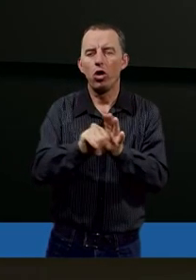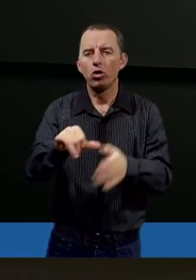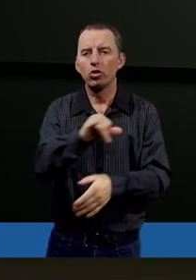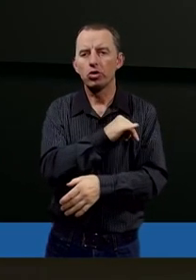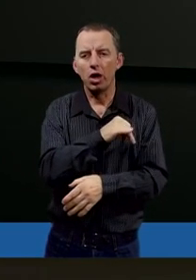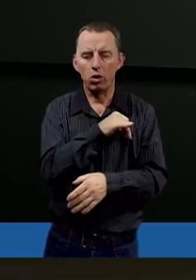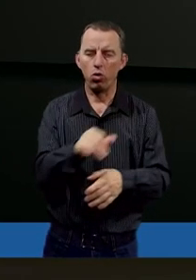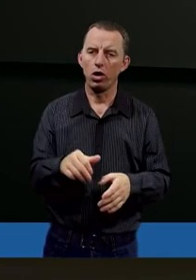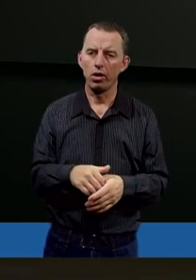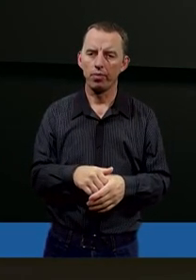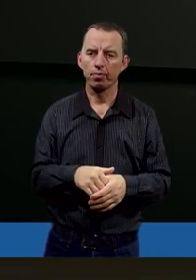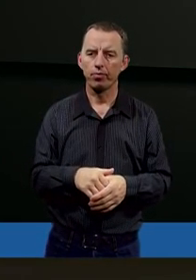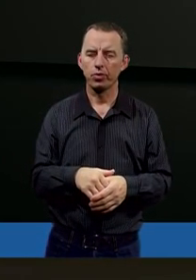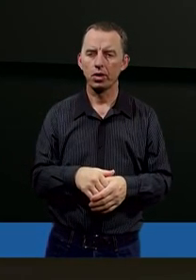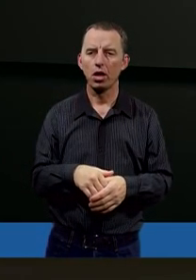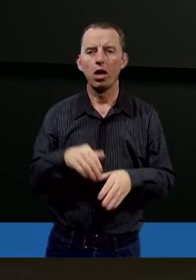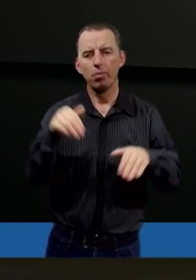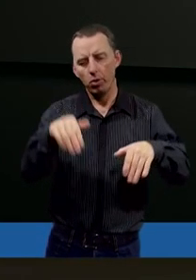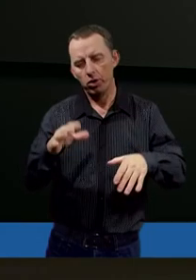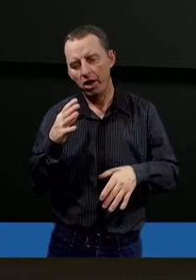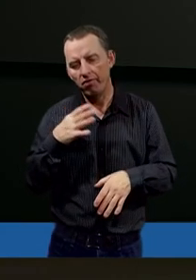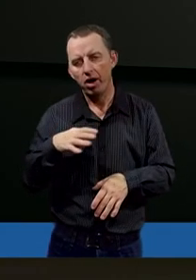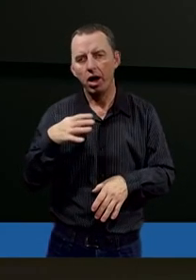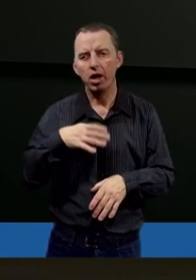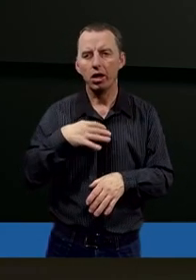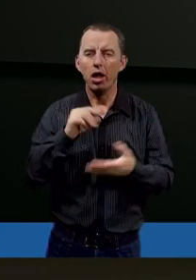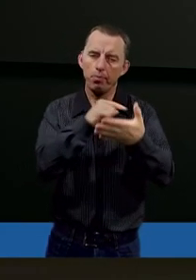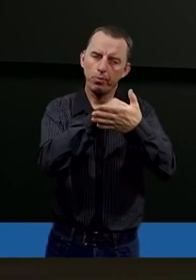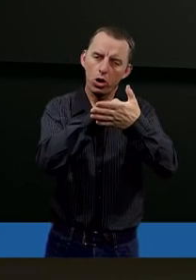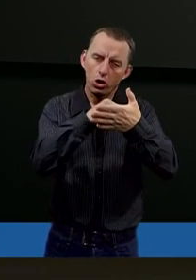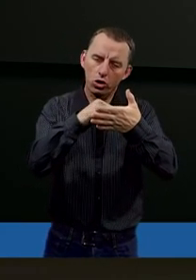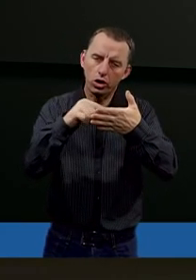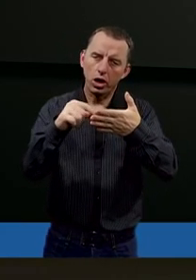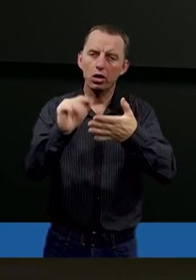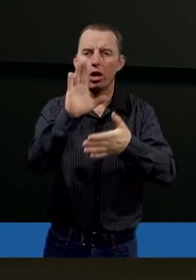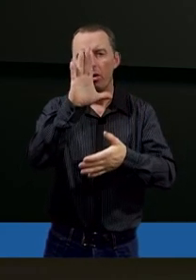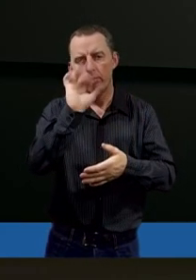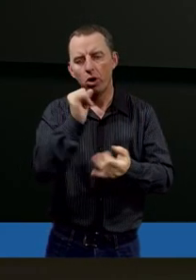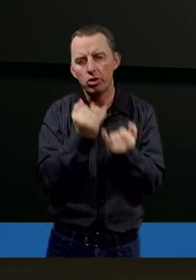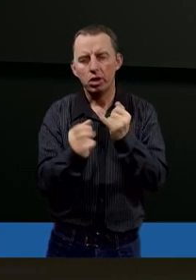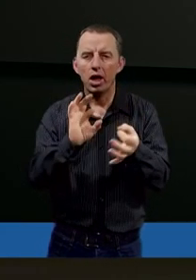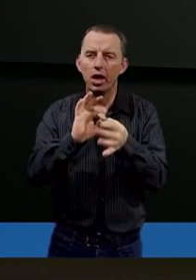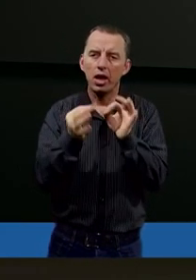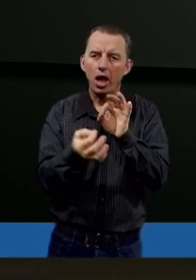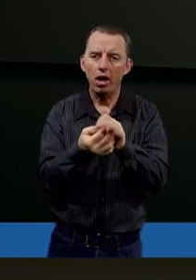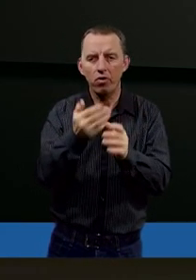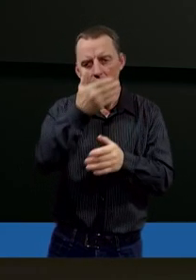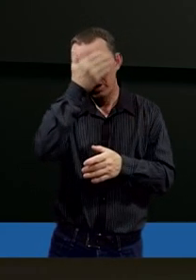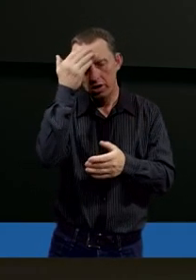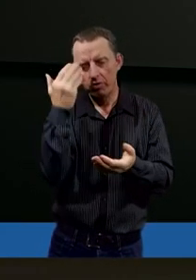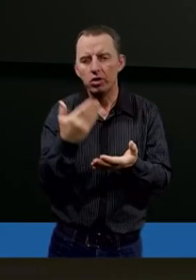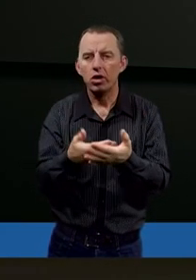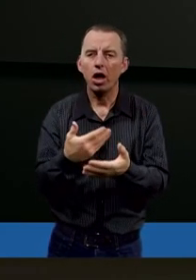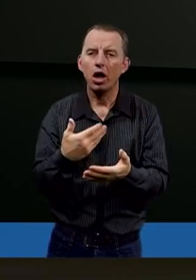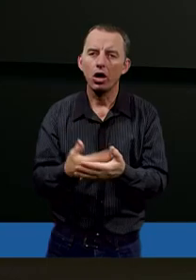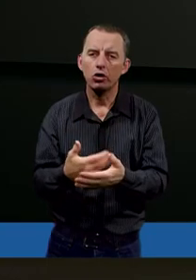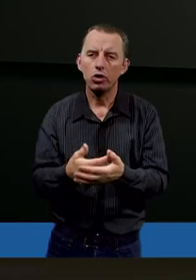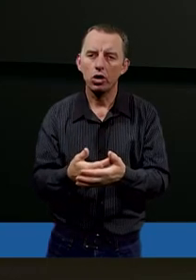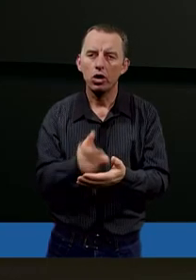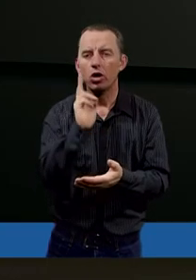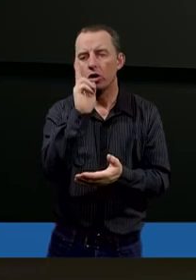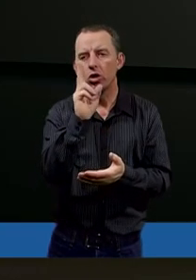grzechu. To może warto podkreślić, bo jeśli nawet nie wie się, dlaczego